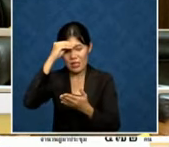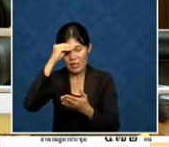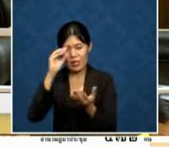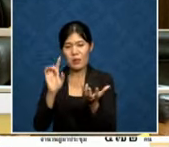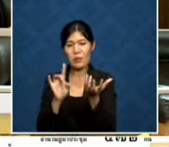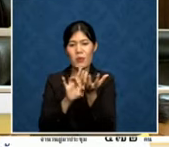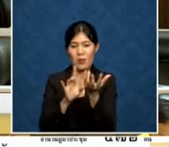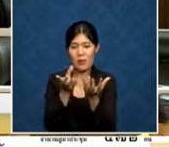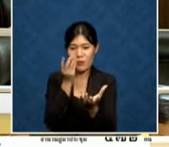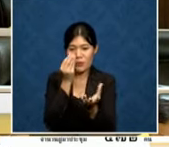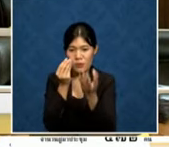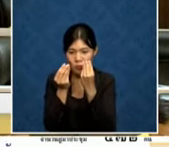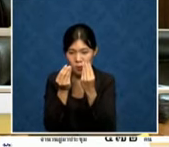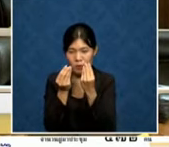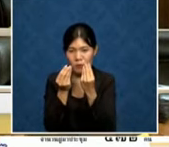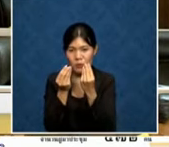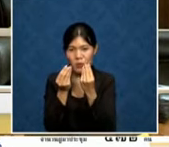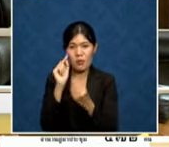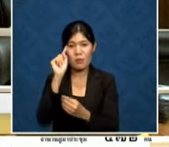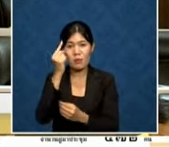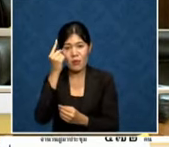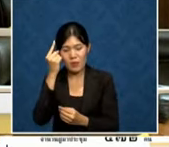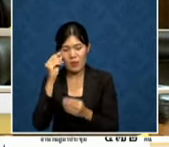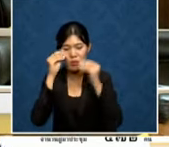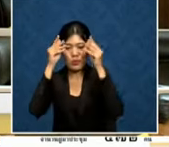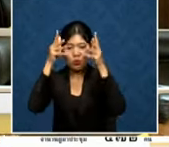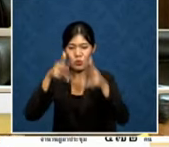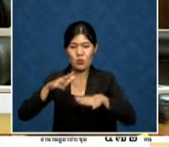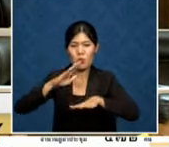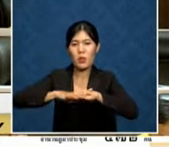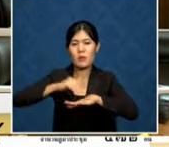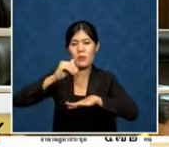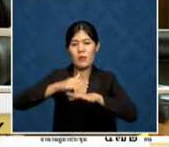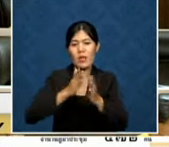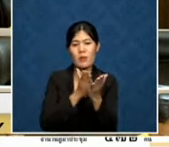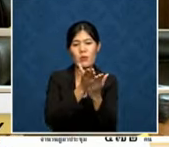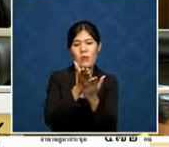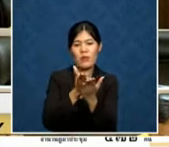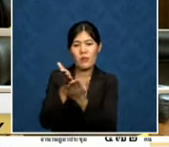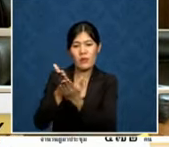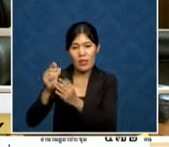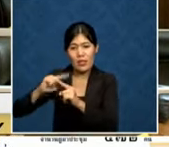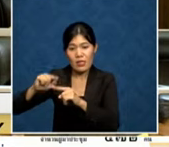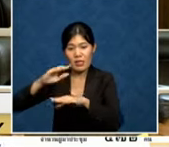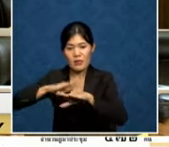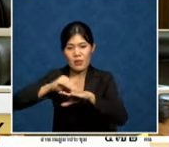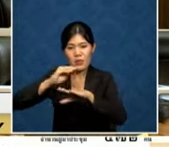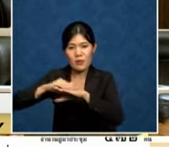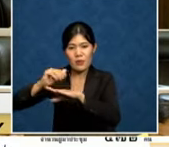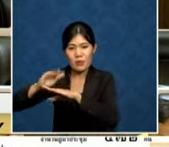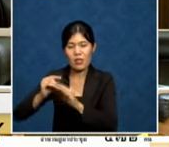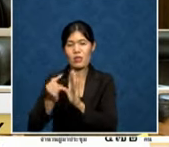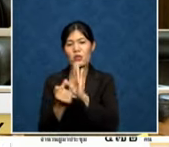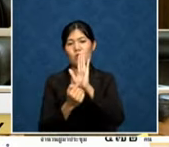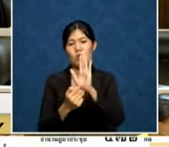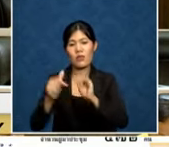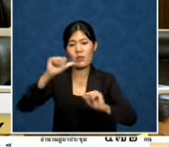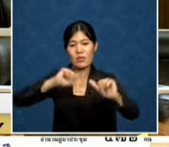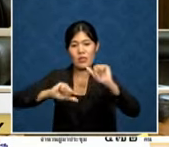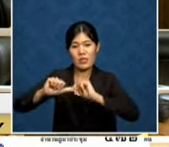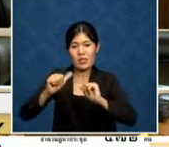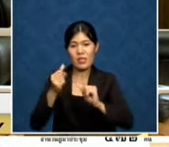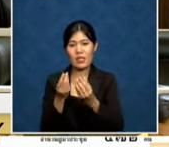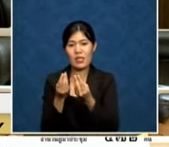คุณภาพและทันสมัยจากู้ที่เชี่ยวชาญเฉพาะด้านโดยตรงค่ะอาธิเช่นทางด้านวิทยาศาสตร์คณิตศาสตร์